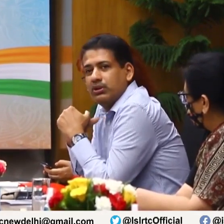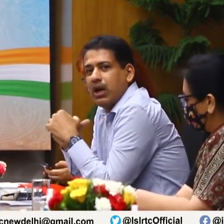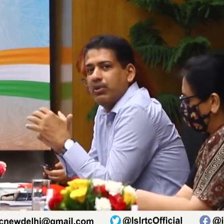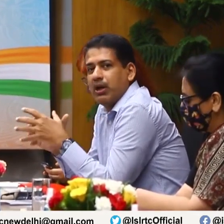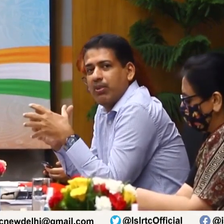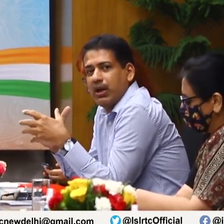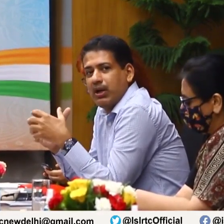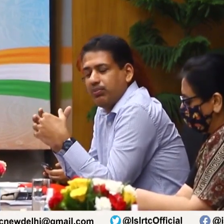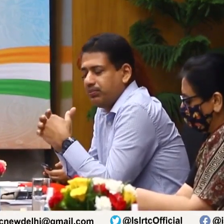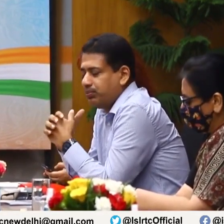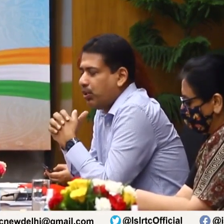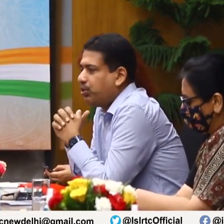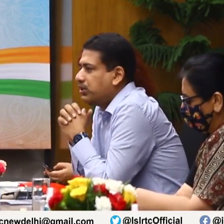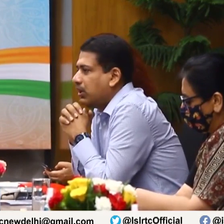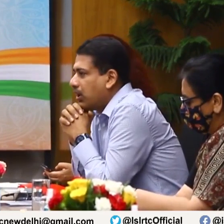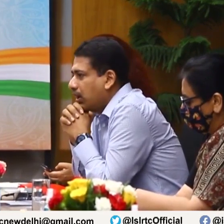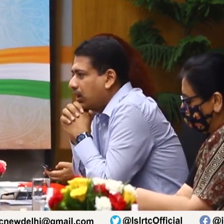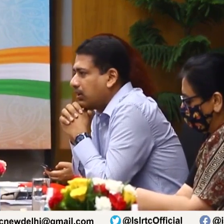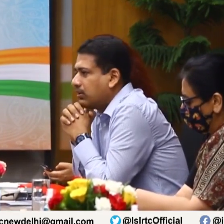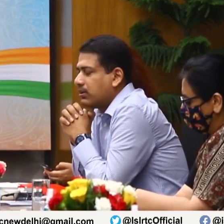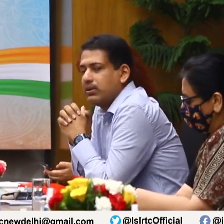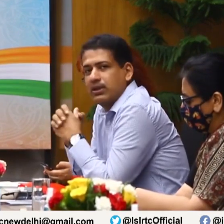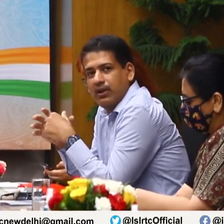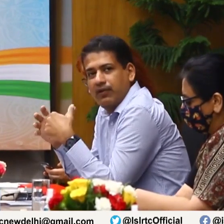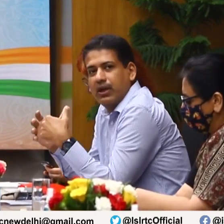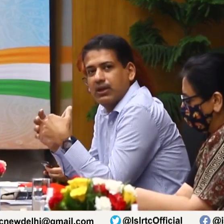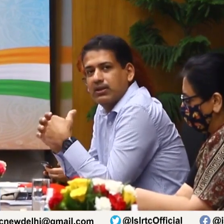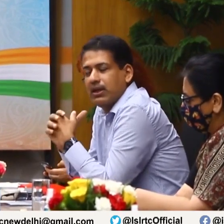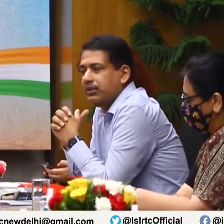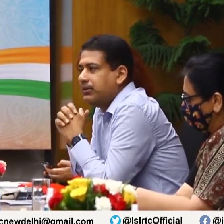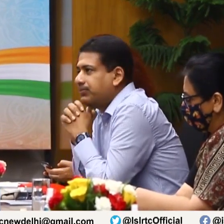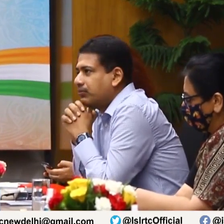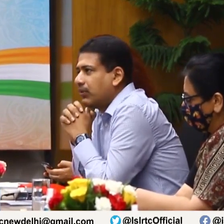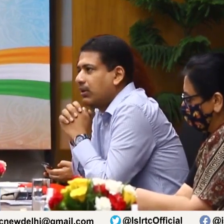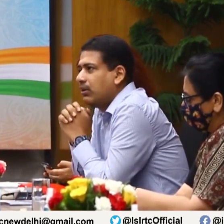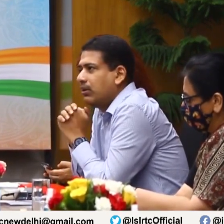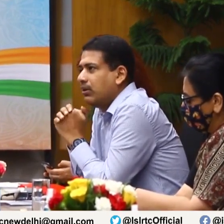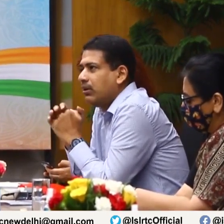तो जहां पर हमारा पॉपुलेशन का एक सिग्निफिकेंट हिस्सा